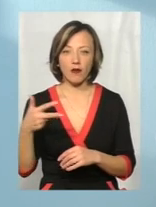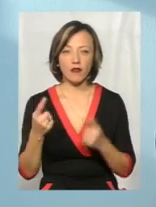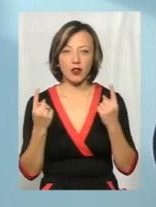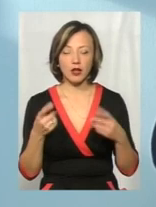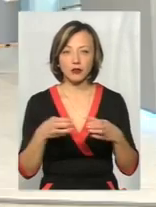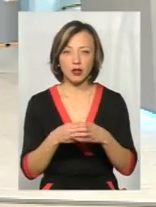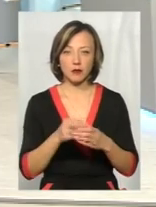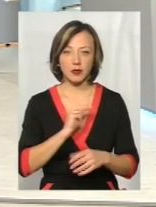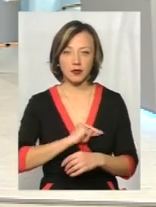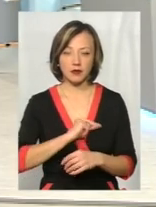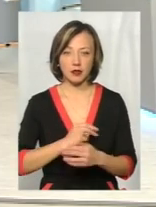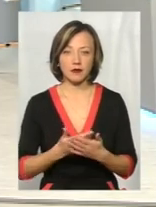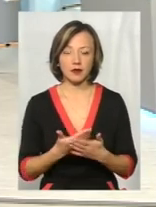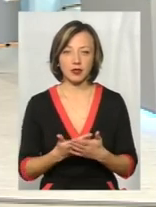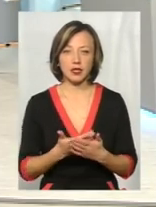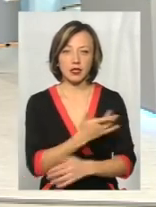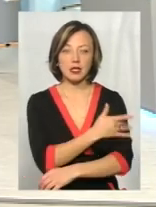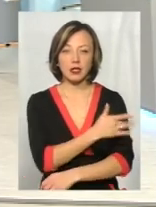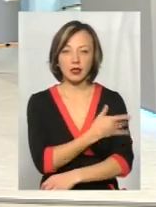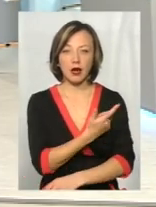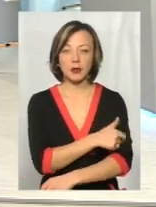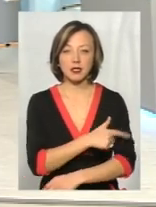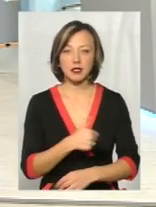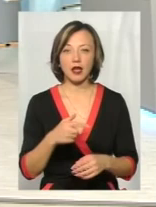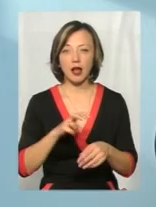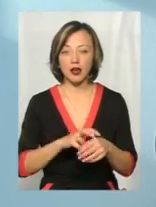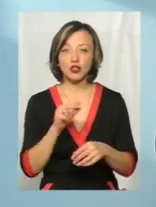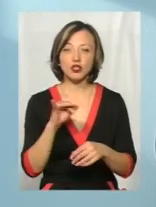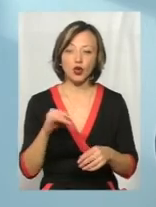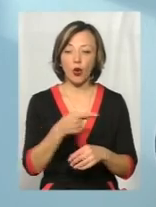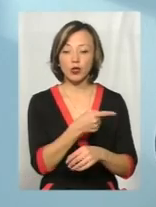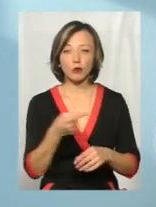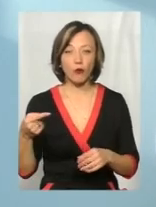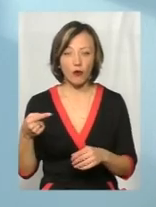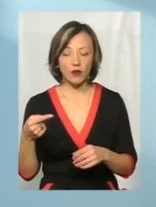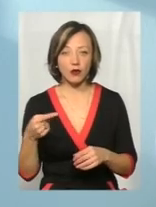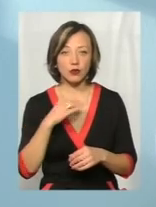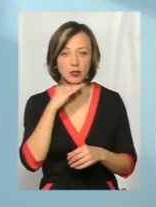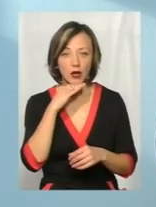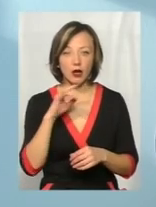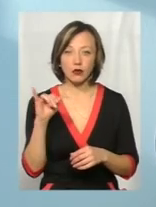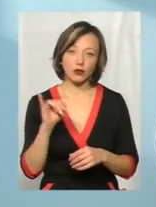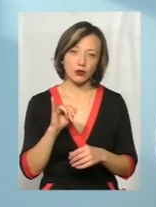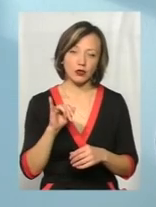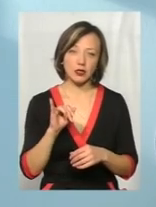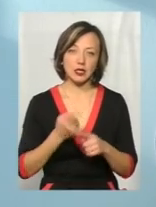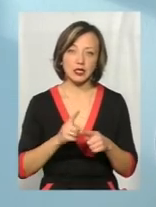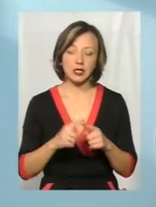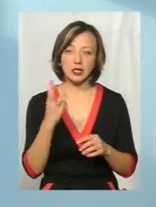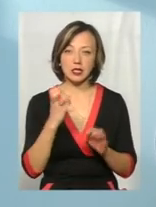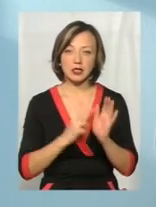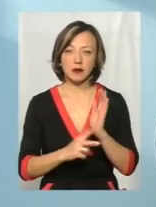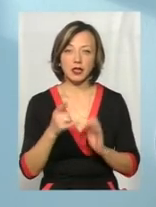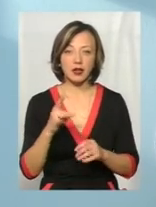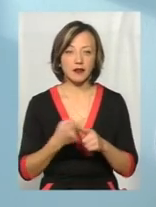великим штатом, наприклад, санітарок, медсестер і лікарів, чи утримувати один поверх. І ці 370